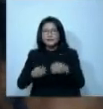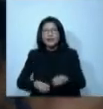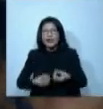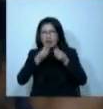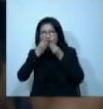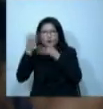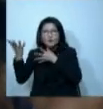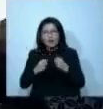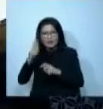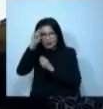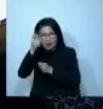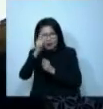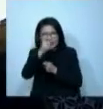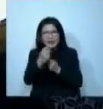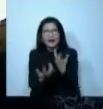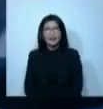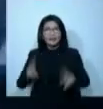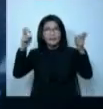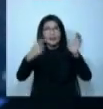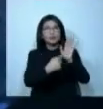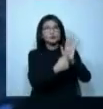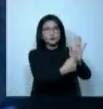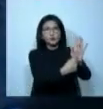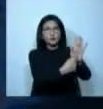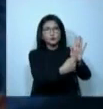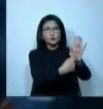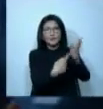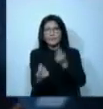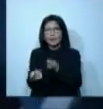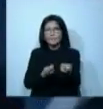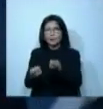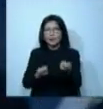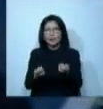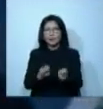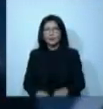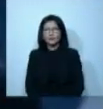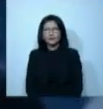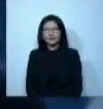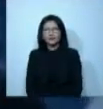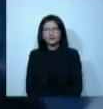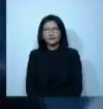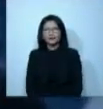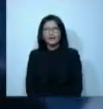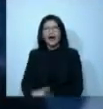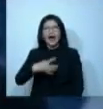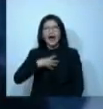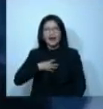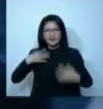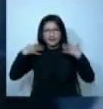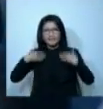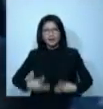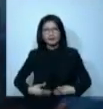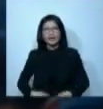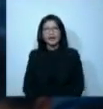depan, ya masih ada dua kali debat lagi, capres yang harus performanya bagus, ada tiga paling tidak yang harus saya katakan, Pak.